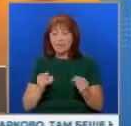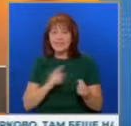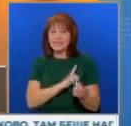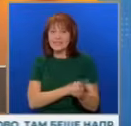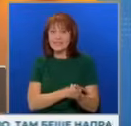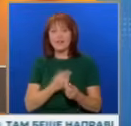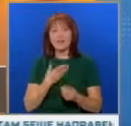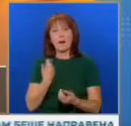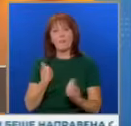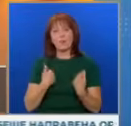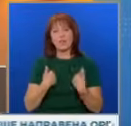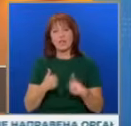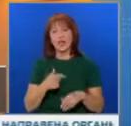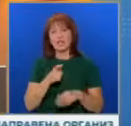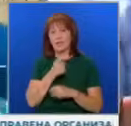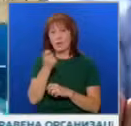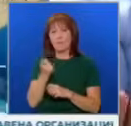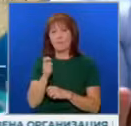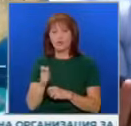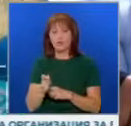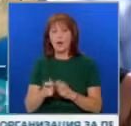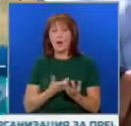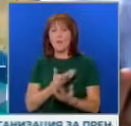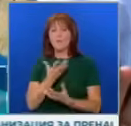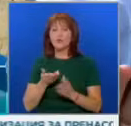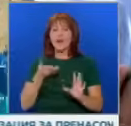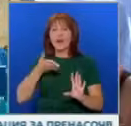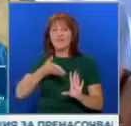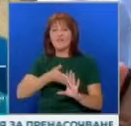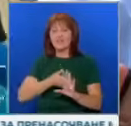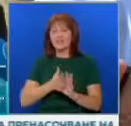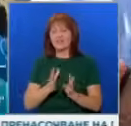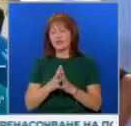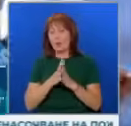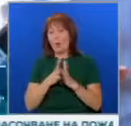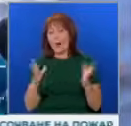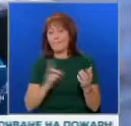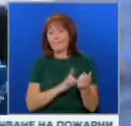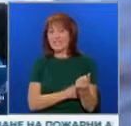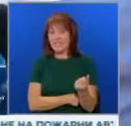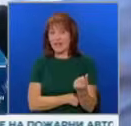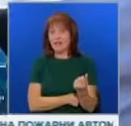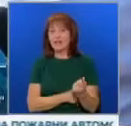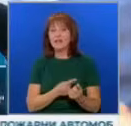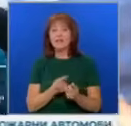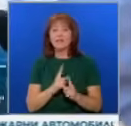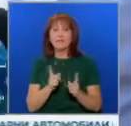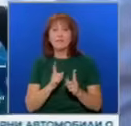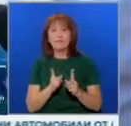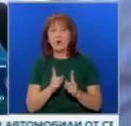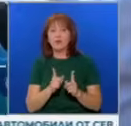пострадали пожарникари. Пожара влиза с висока сила, където на място, което те са разположени за защита и едва успяват да се